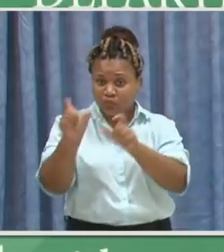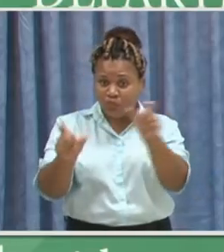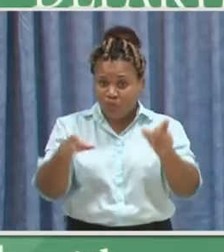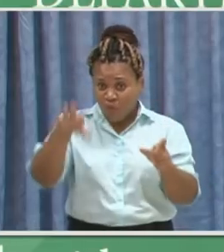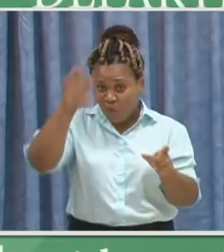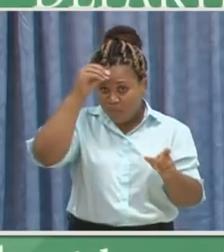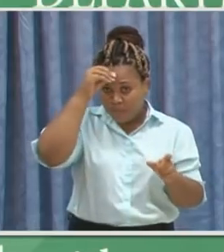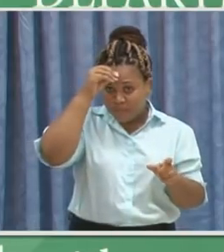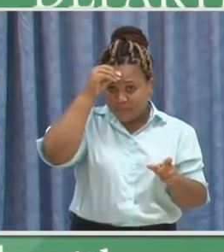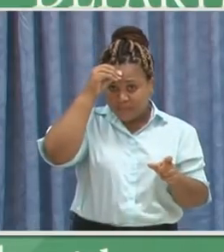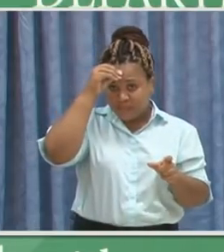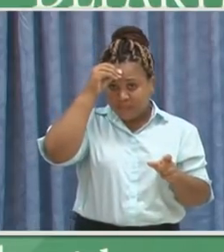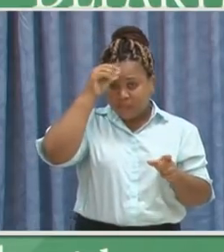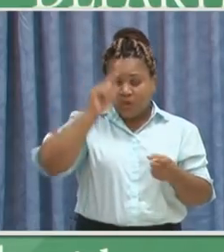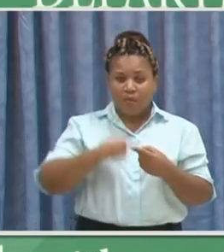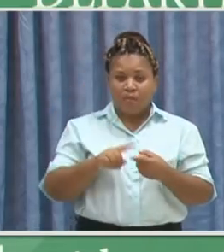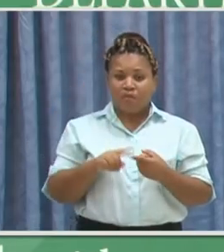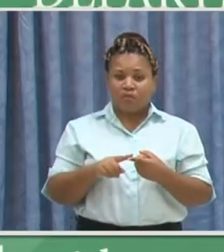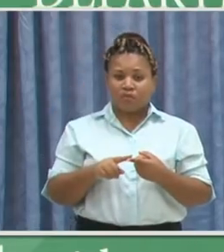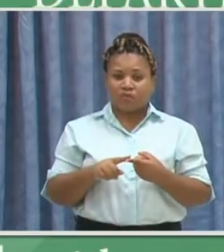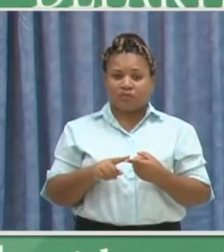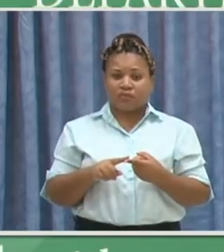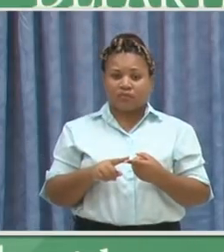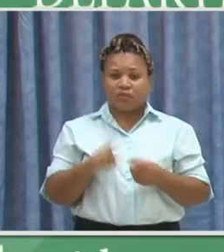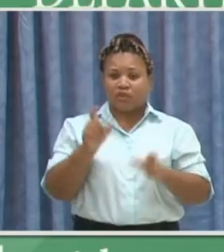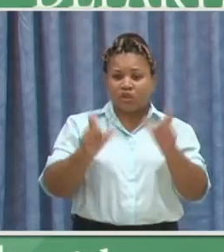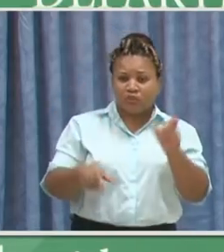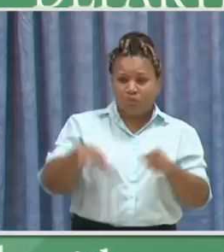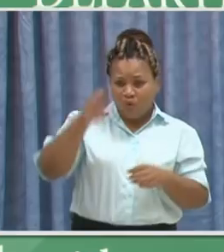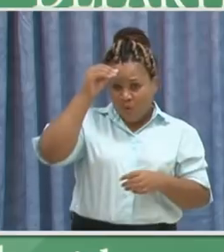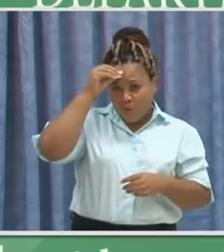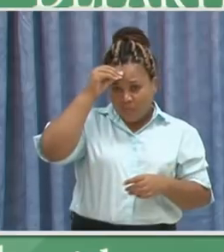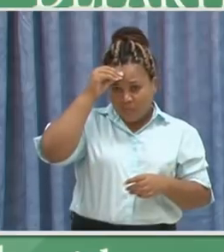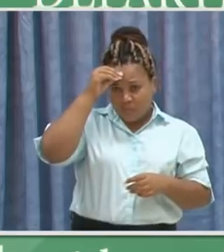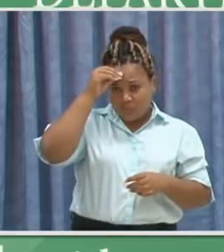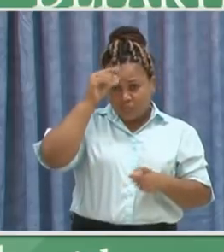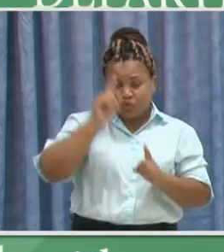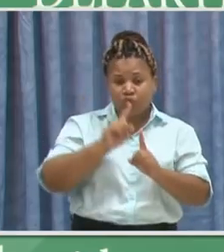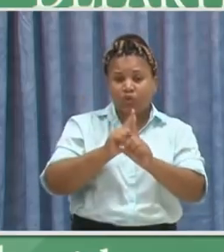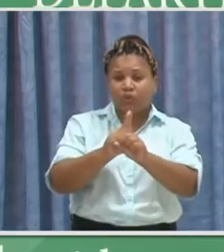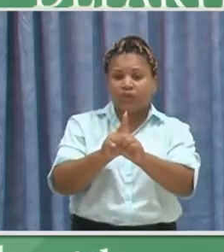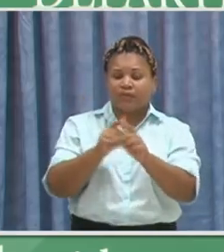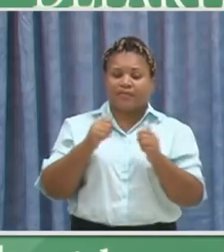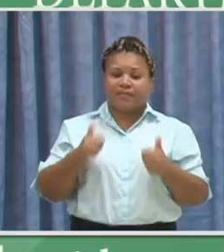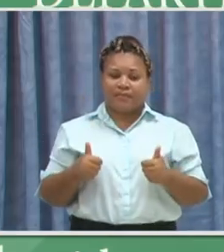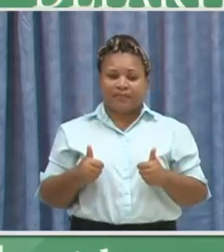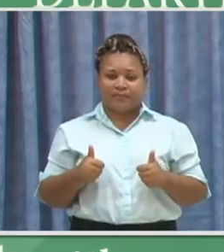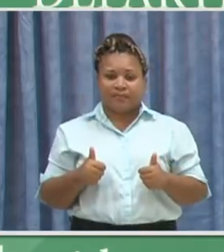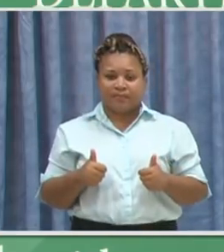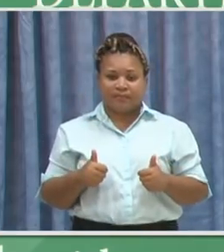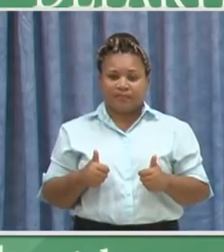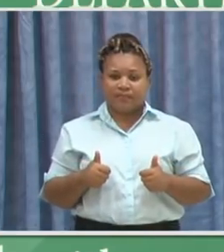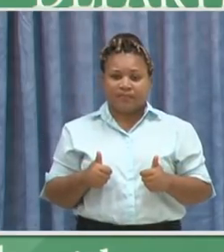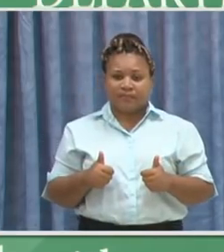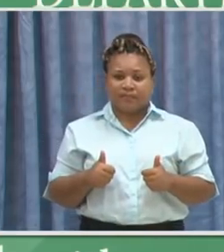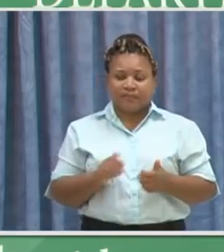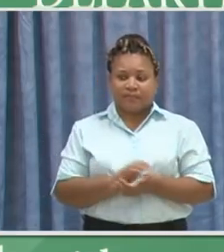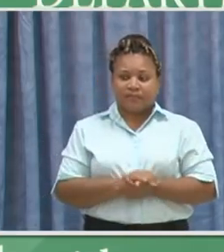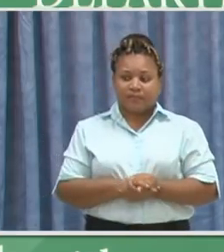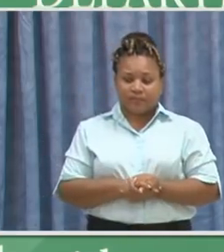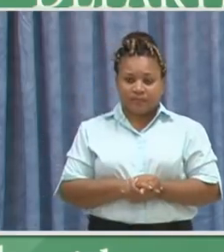nous, ça que nous les faisons avec 10 mounes pour empêcher que nous gagnons transmission, si arrive l'autre wave, si arrive l'autre